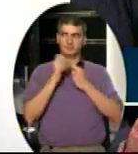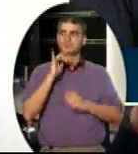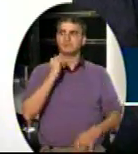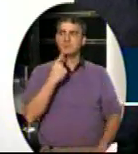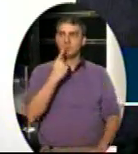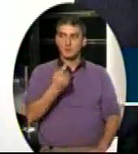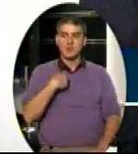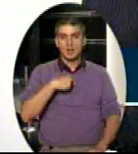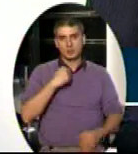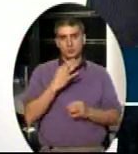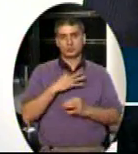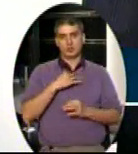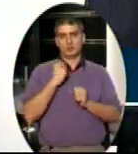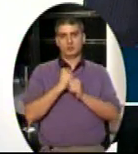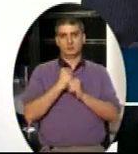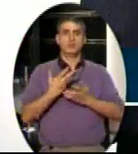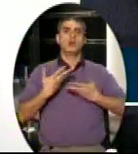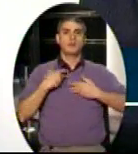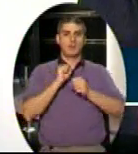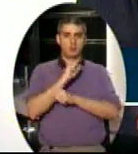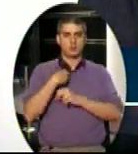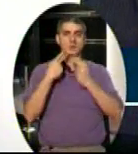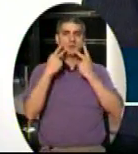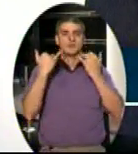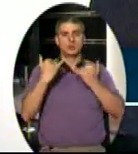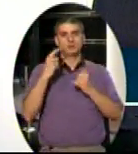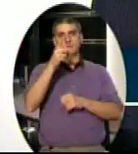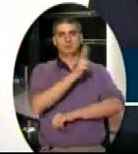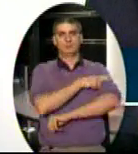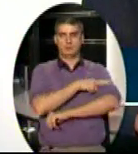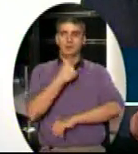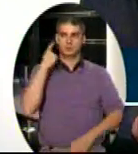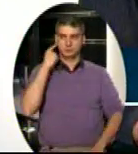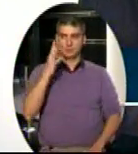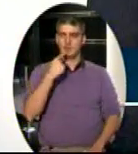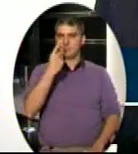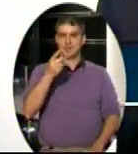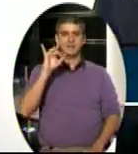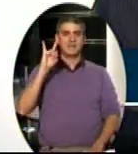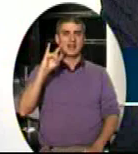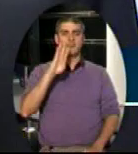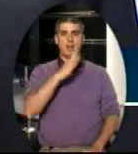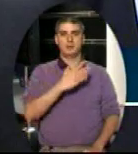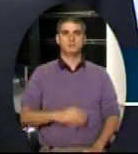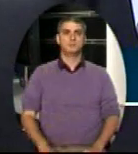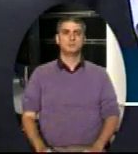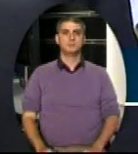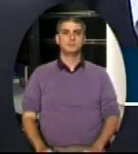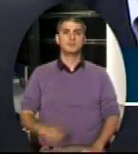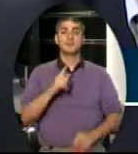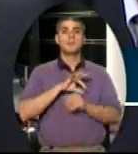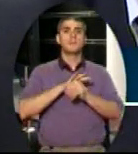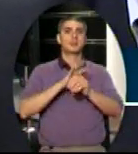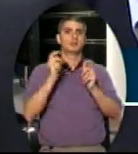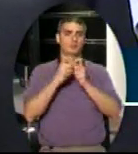כן אומרים, אנחנו את שלנו עשינו, קיבלנו את הטענות, הגבנו להם, עכשיו זה בידי המשטרה. בוא תשמעי את הדברים של חיליק בר, הנה. מנהיגת